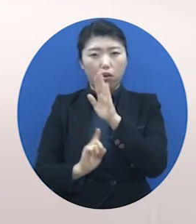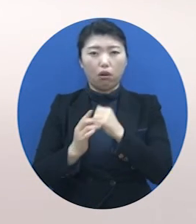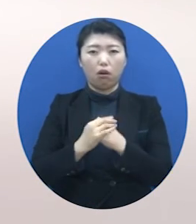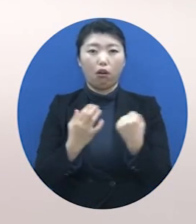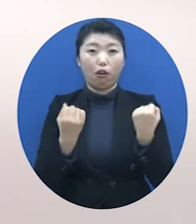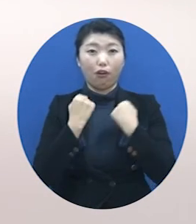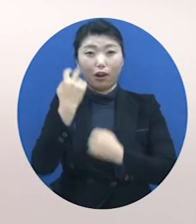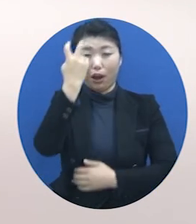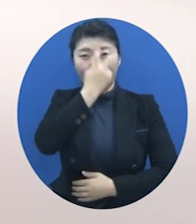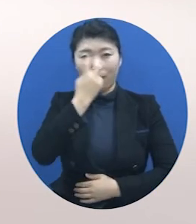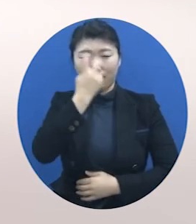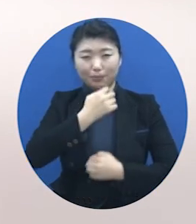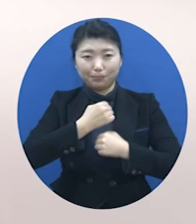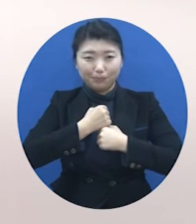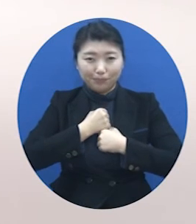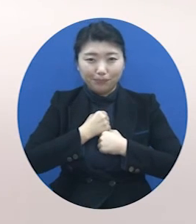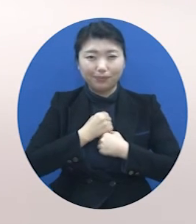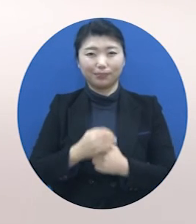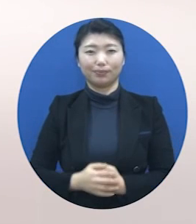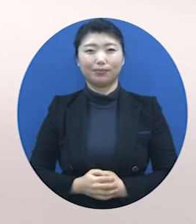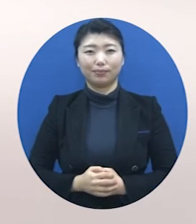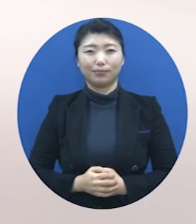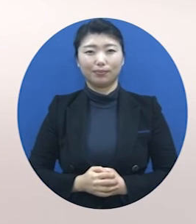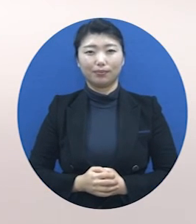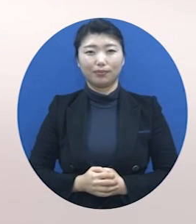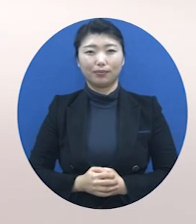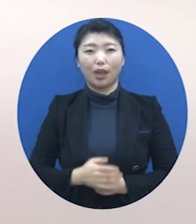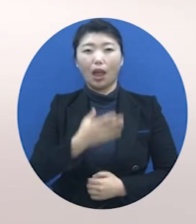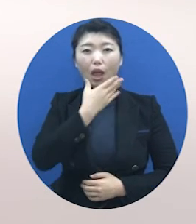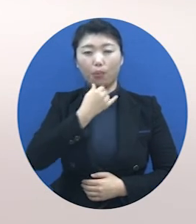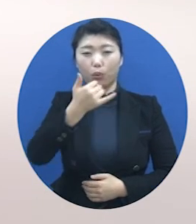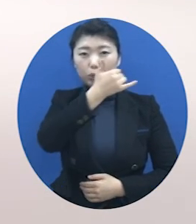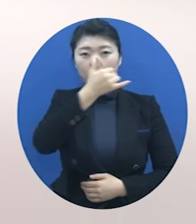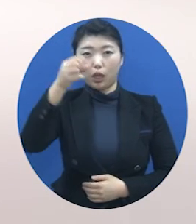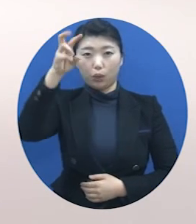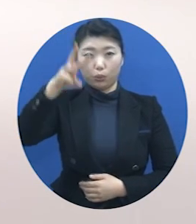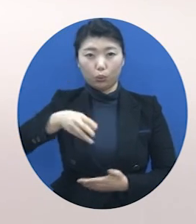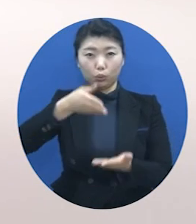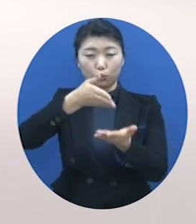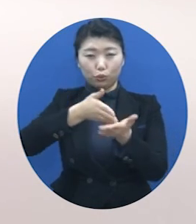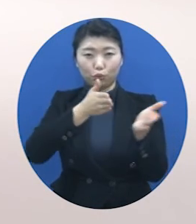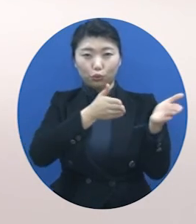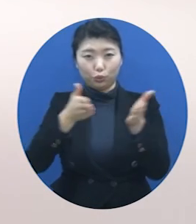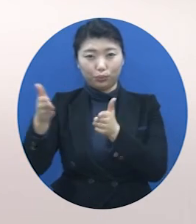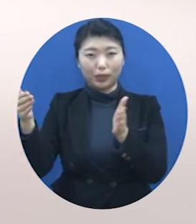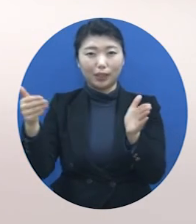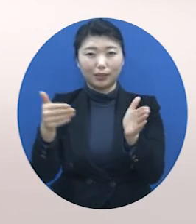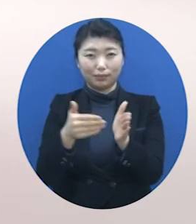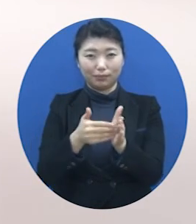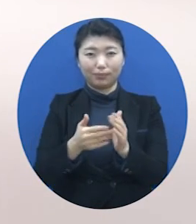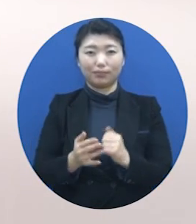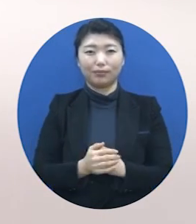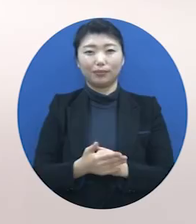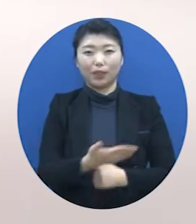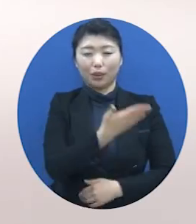유의하시기 바랍니다. 행복 세종교육뉴스 준비한 소식 여기까지입니다. 여러분 고맙습니다.